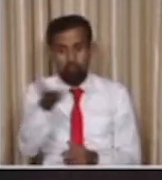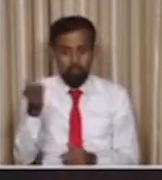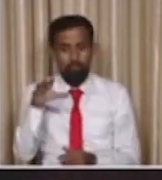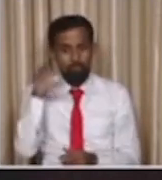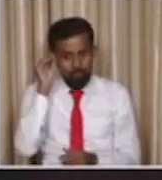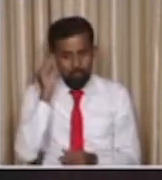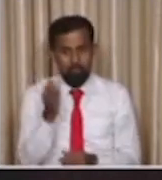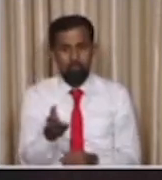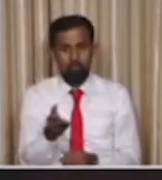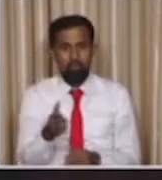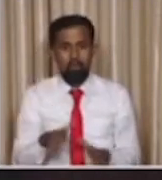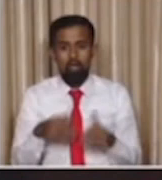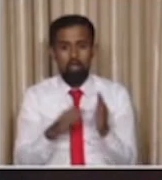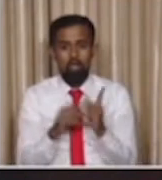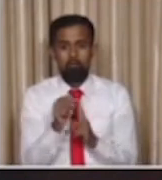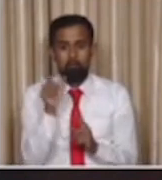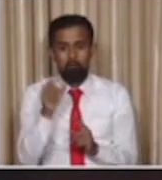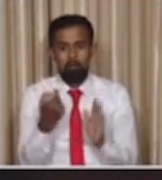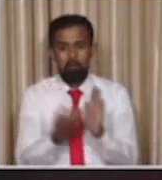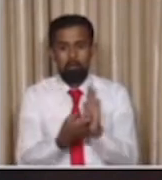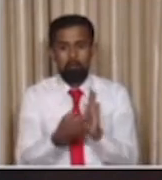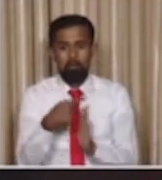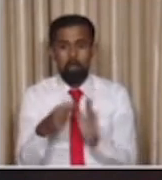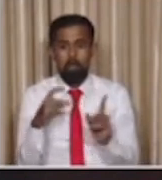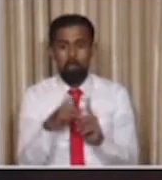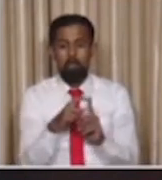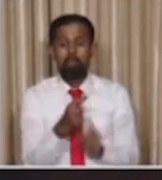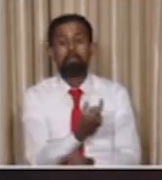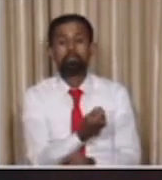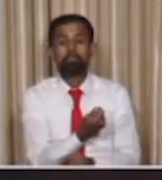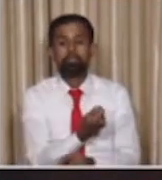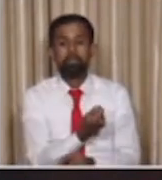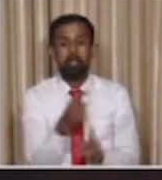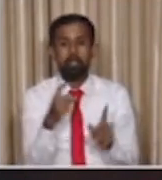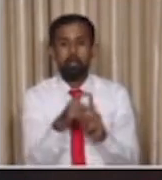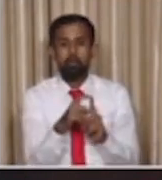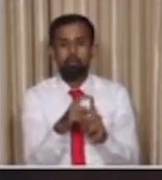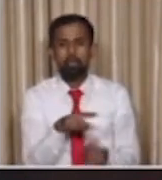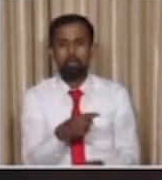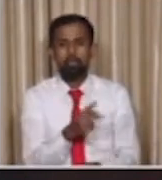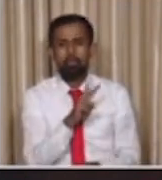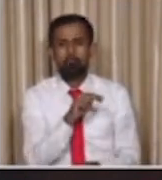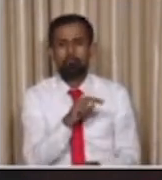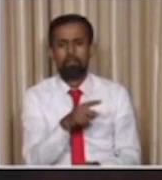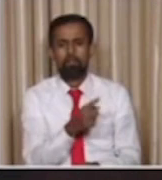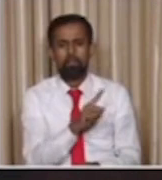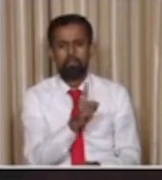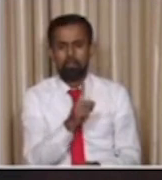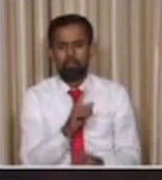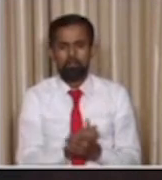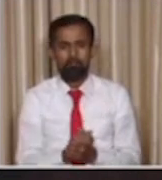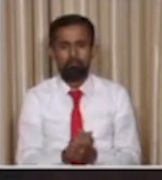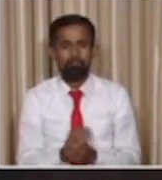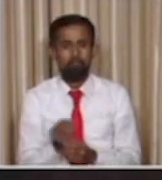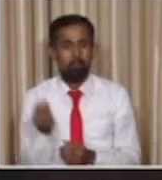ඕන ඒ සෞඛ්‍ය අමාත්‍යලා ඉන්නකොට රාජිත අමාත්‍යතුමා මේ රටේ ඩොලර් එකේ මිල කීයද ඩොලර් එක රුපියල් 120යි 110යි